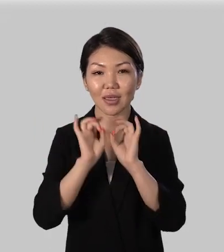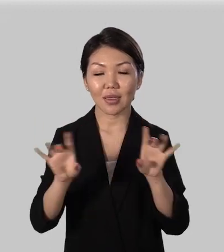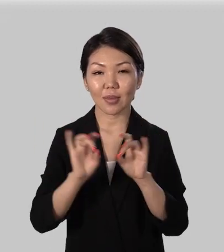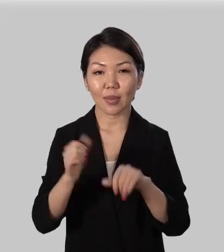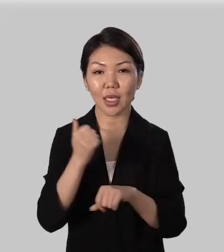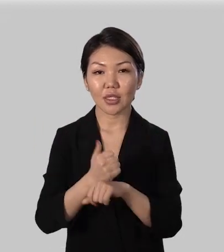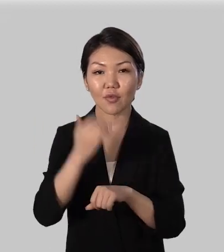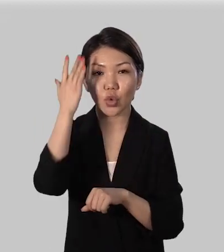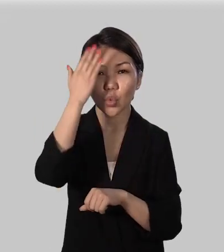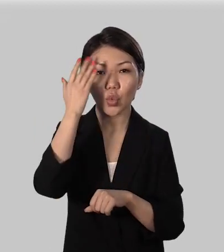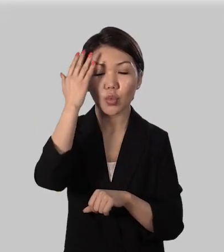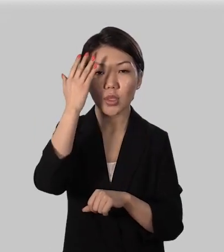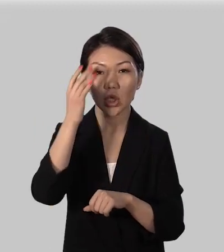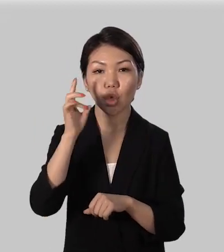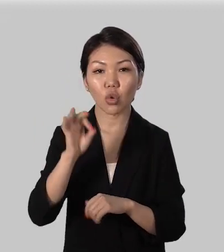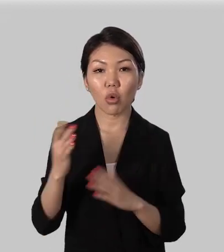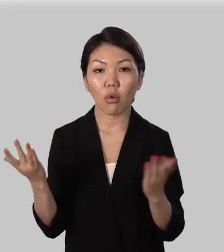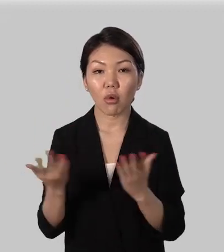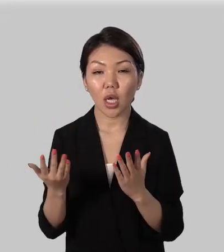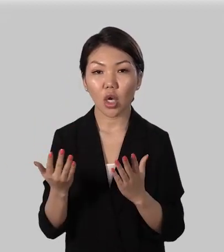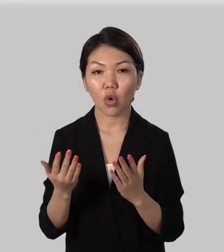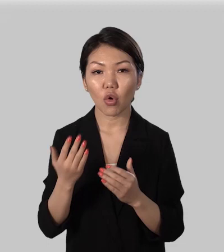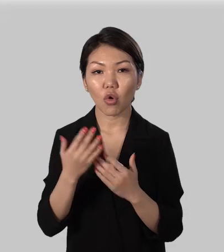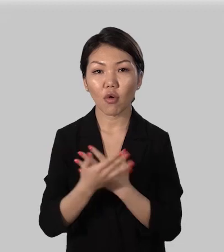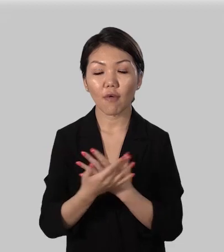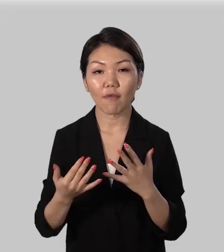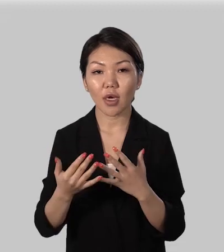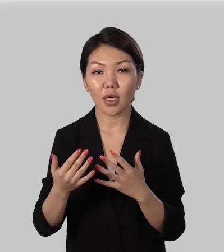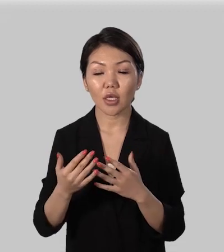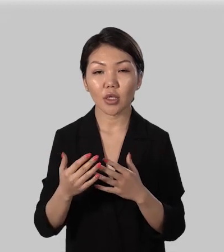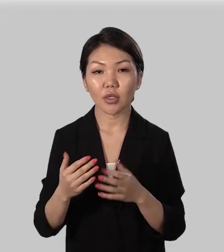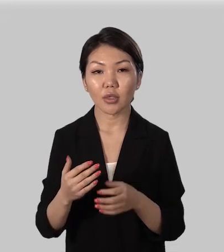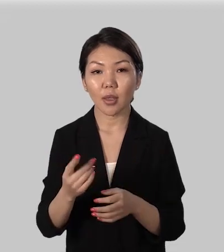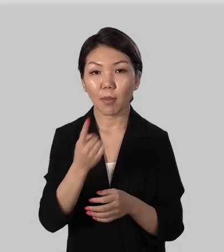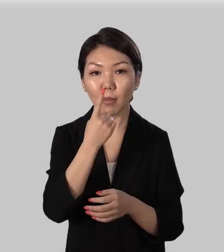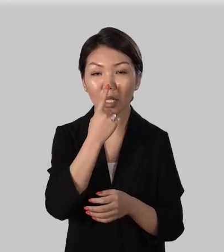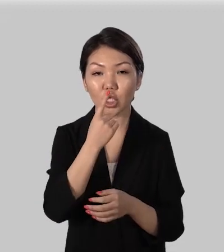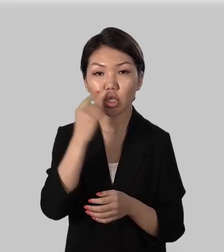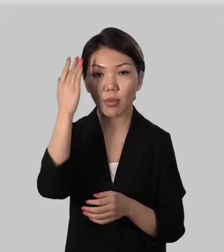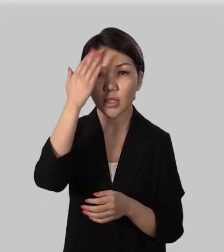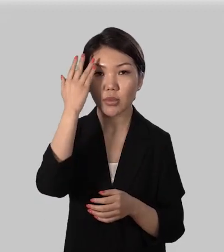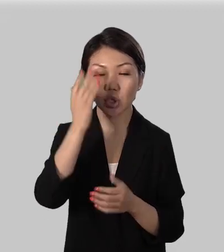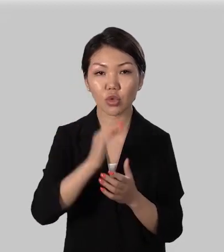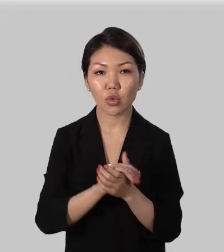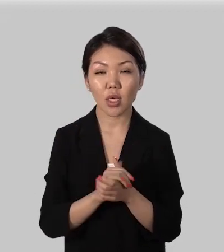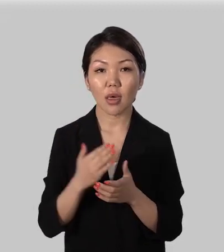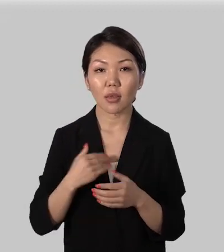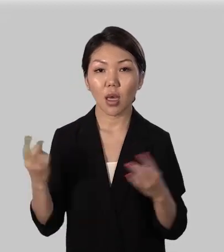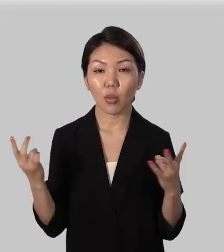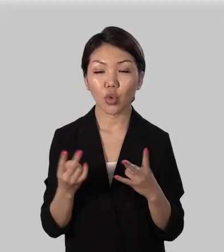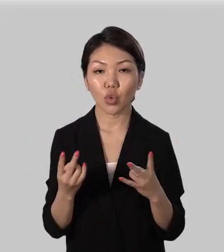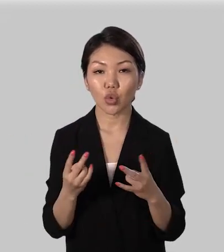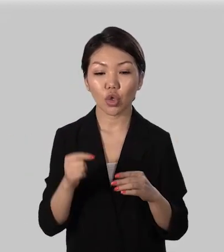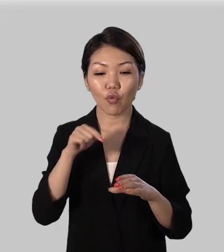мысль но какой вариант наиболее близок к описанию переживаний мальчика ведь нам